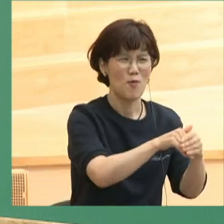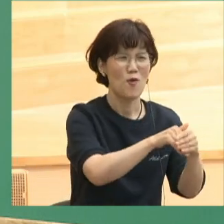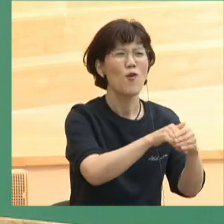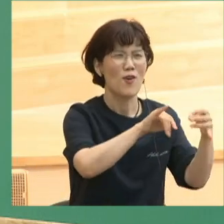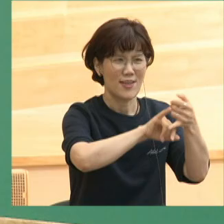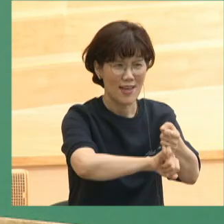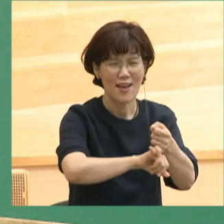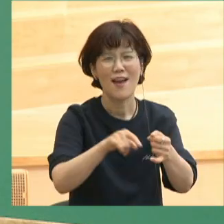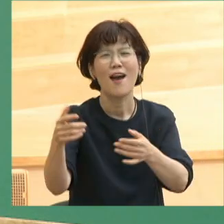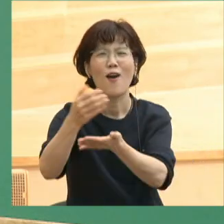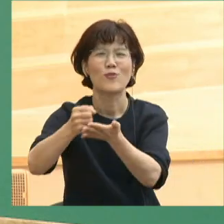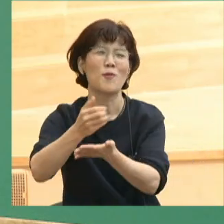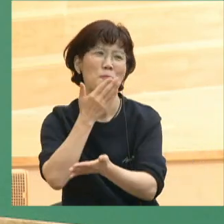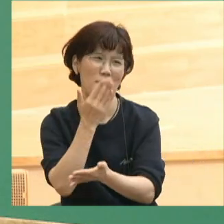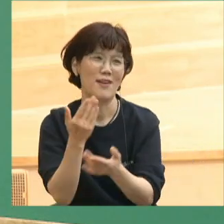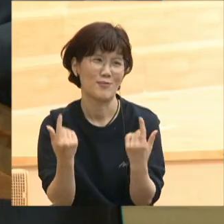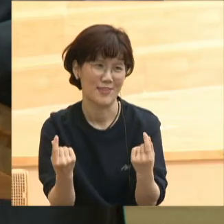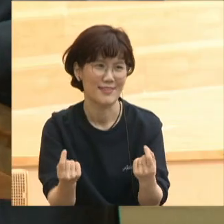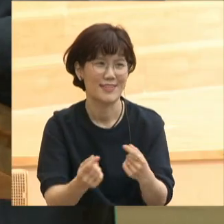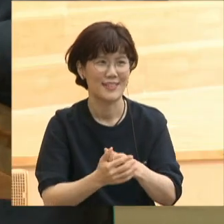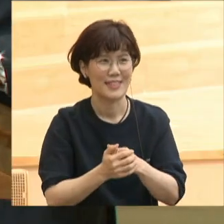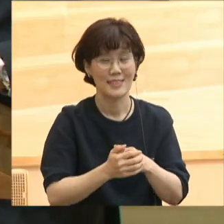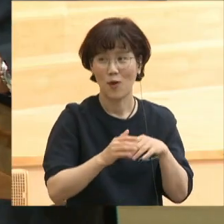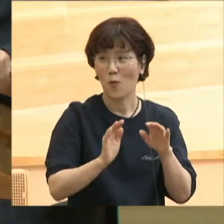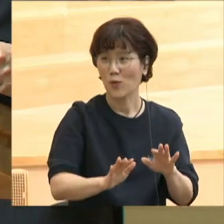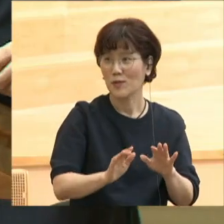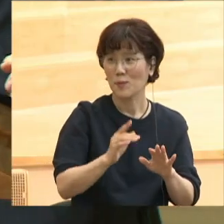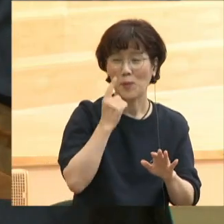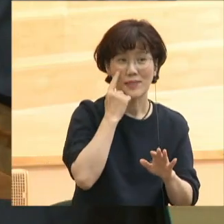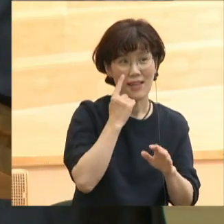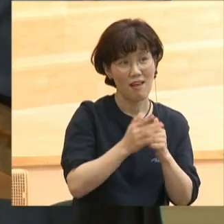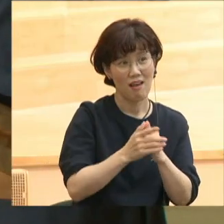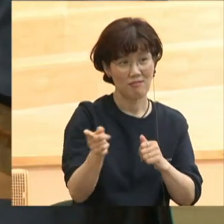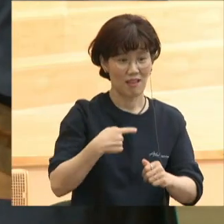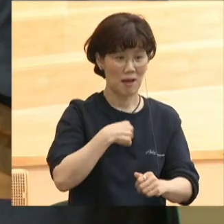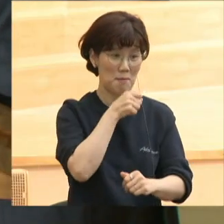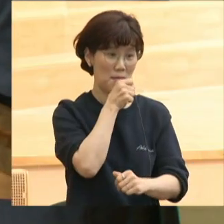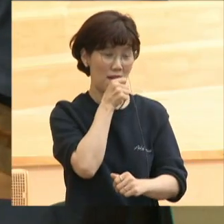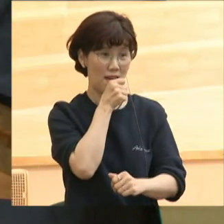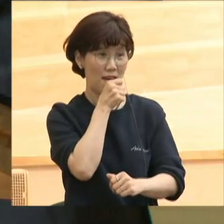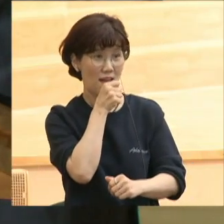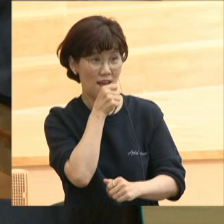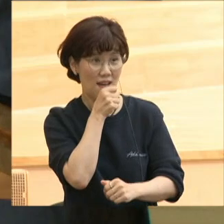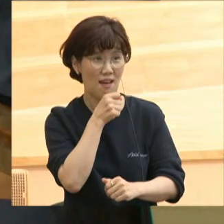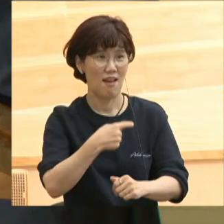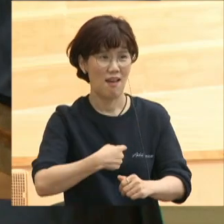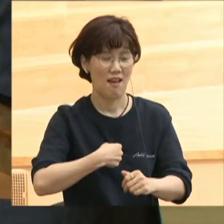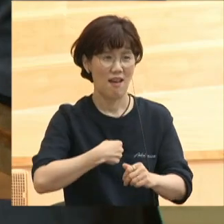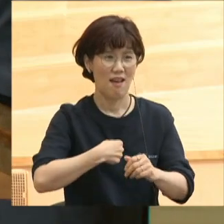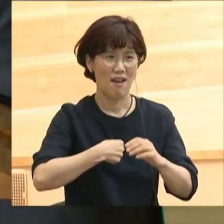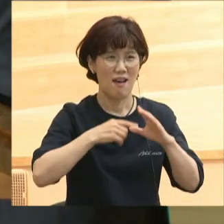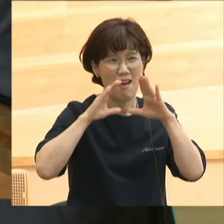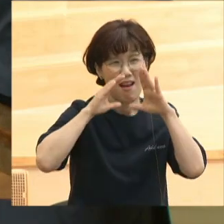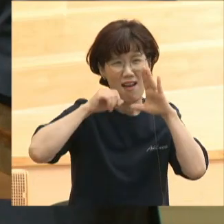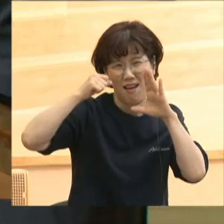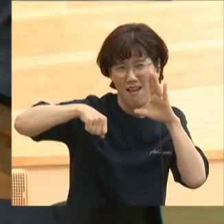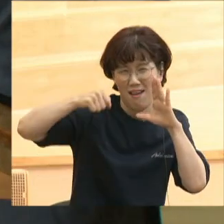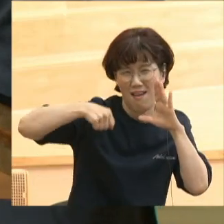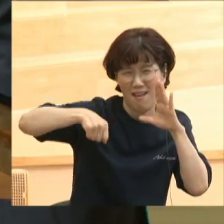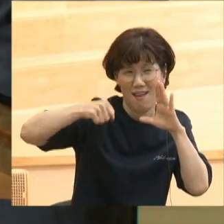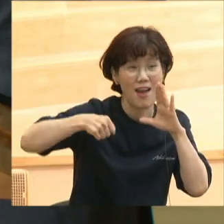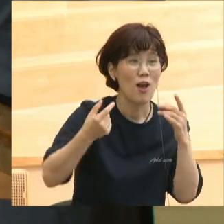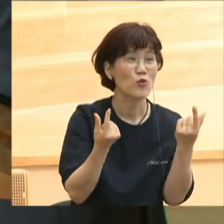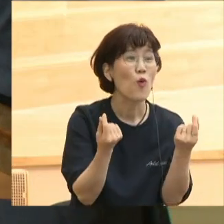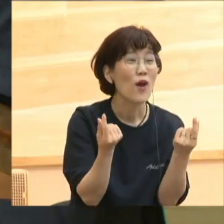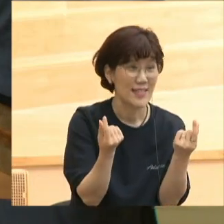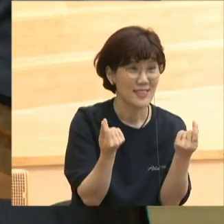건 당연한 거예요. 오늘 본문 8절도 보세요. 마치 저처럼 이 마이크를 갖다 대고 막 메가폰으로 외치듯이 확성기를 대고